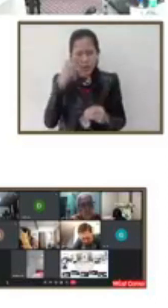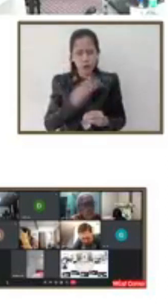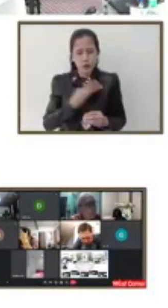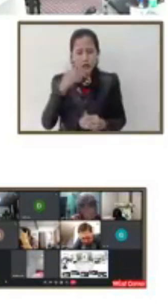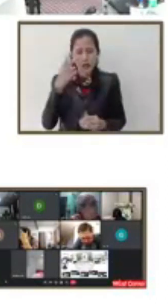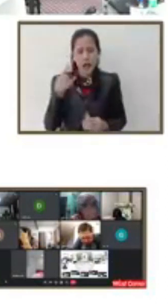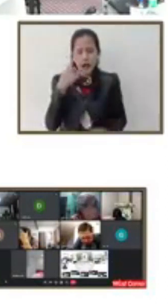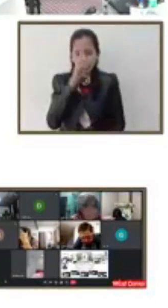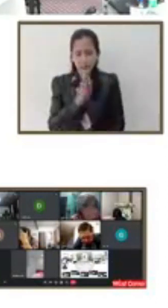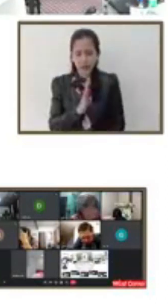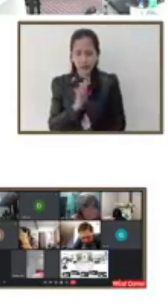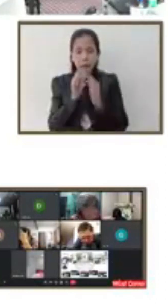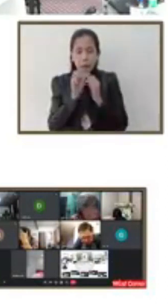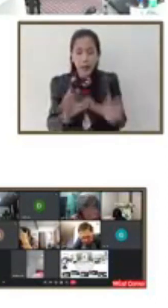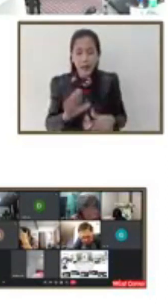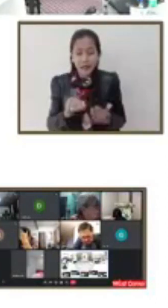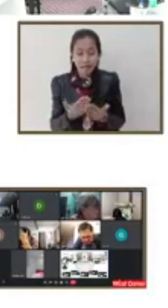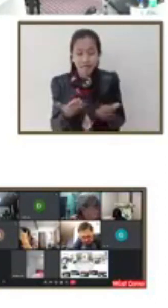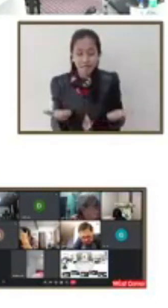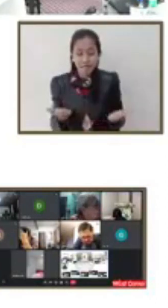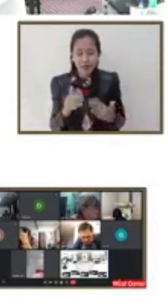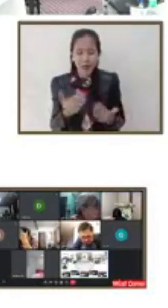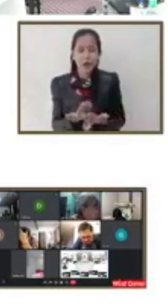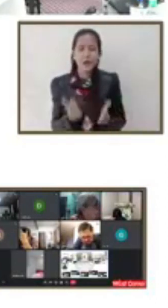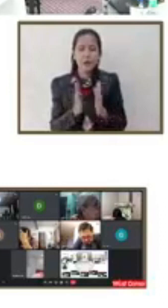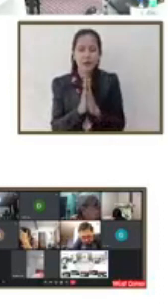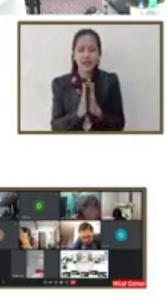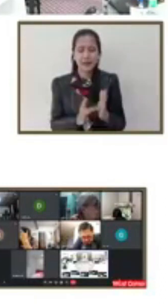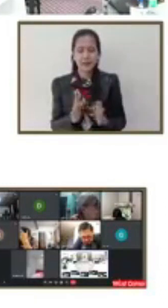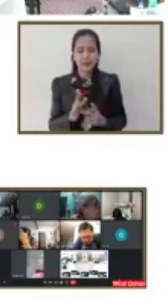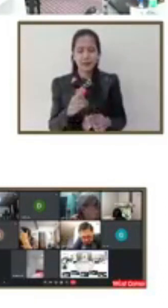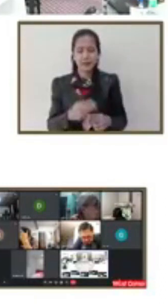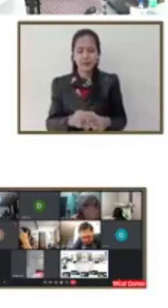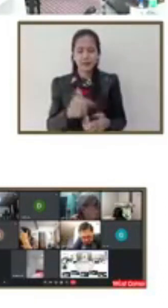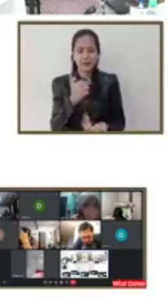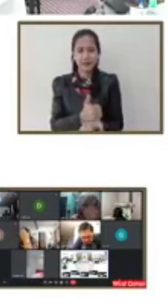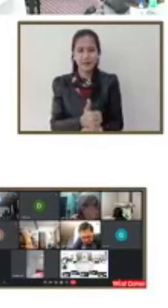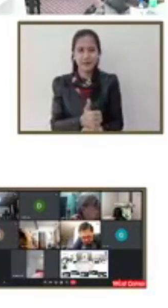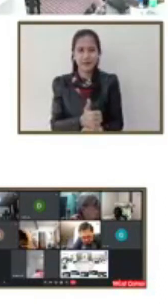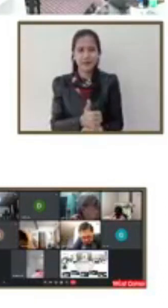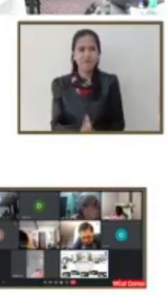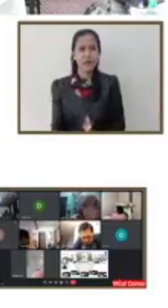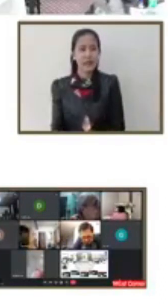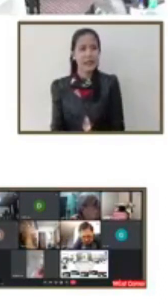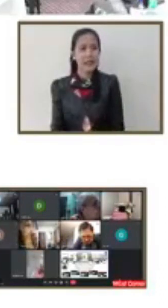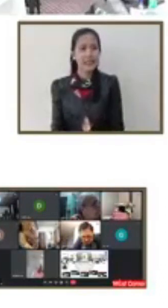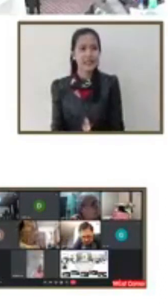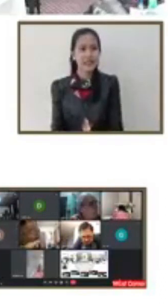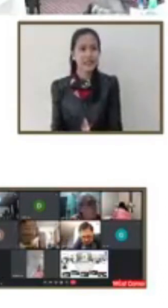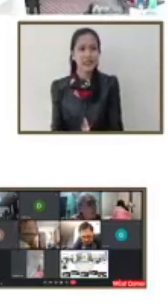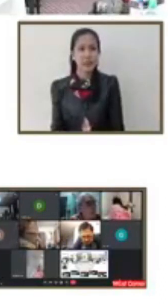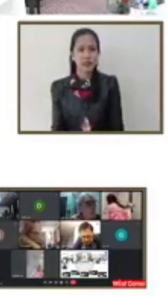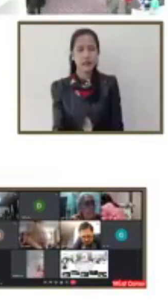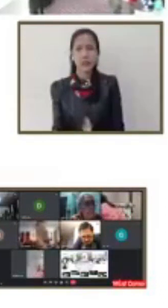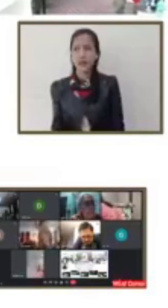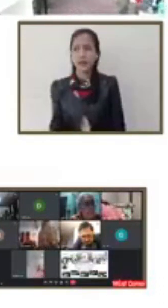po ang bawat isa ngayon. Ito po ang aming pasasalamat sa pangalan po ni Jesus. Amen. All right, thank you. Back your seats, please.